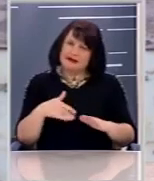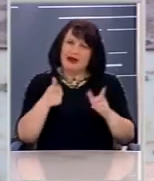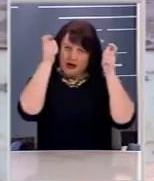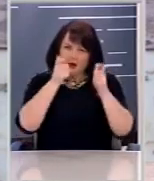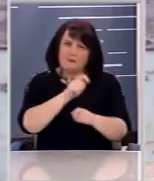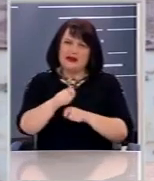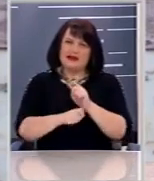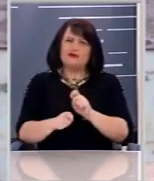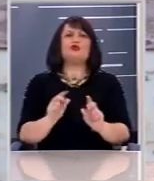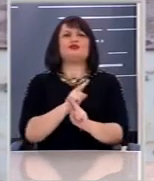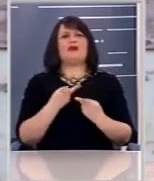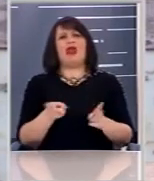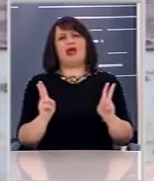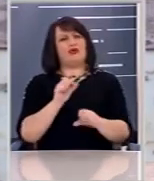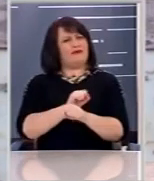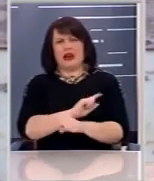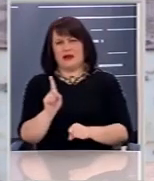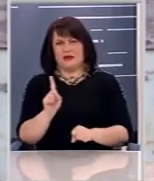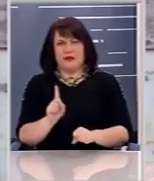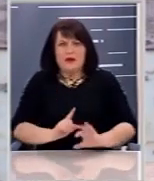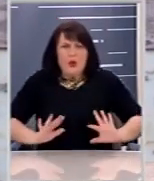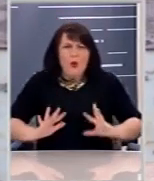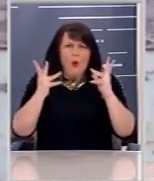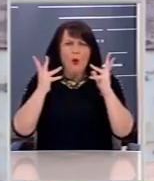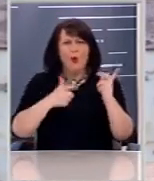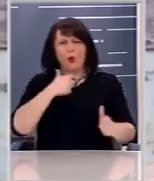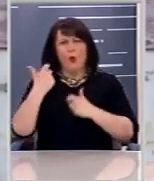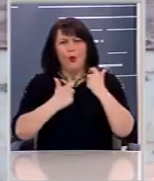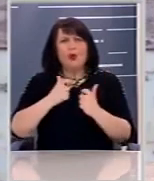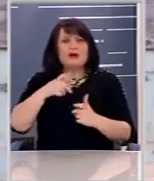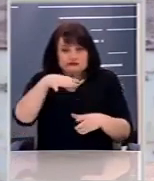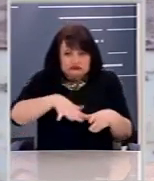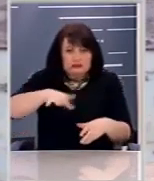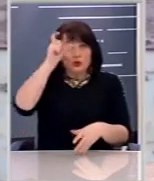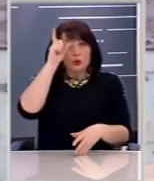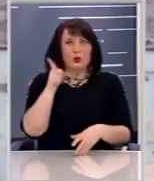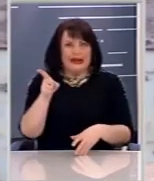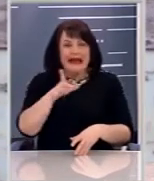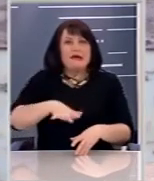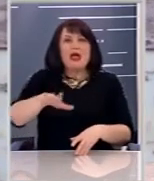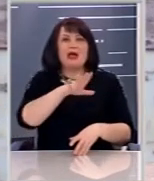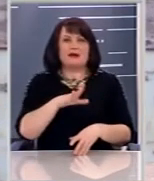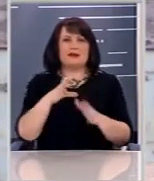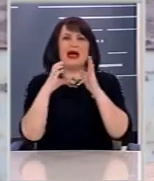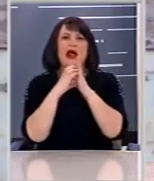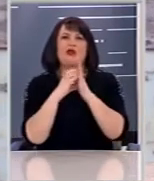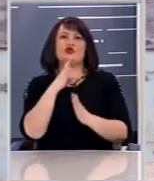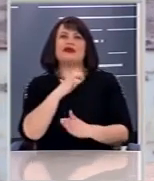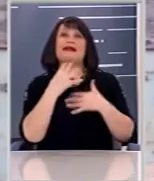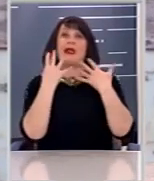Ξεσηκώθηκε μεγάλος θόρυβος τόσο μέσα στην Τουρκία όσο και έξω από αυτήν και το περίφημο άρθρο